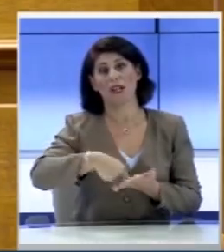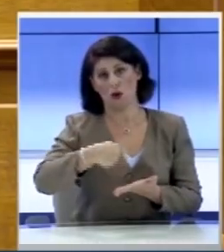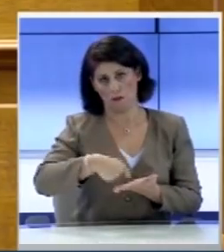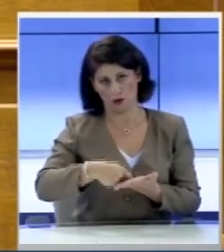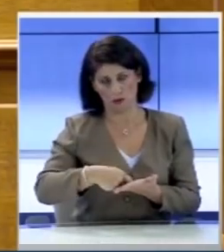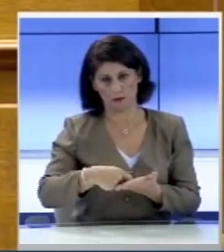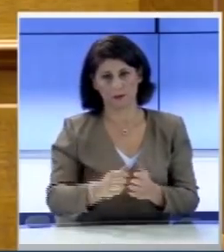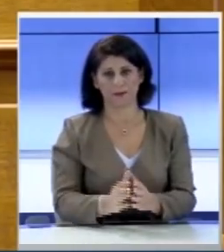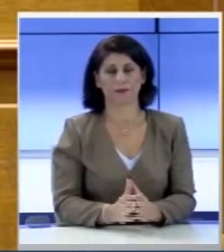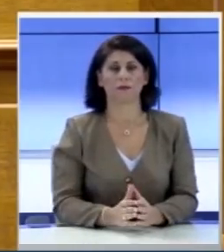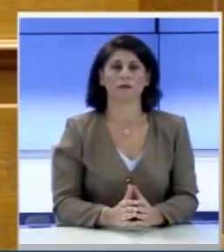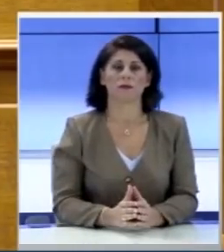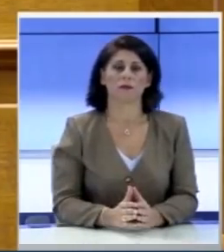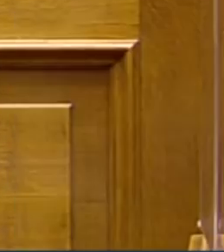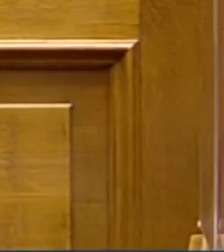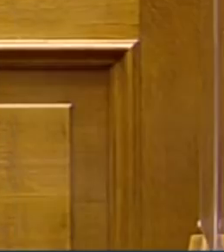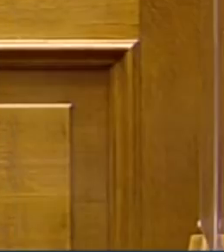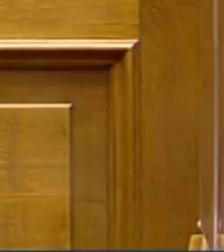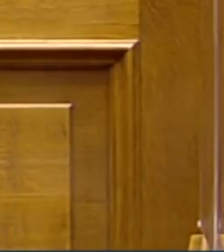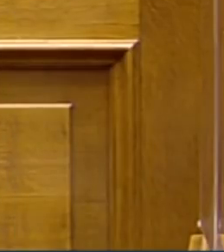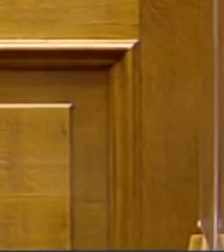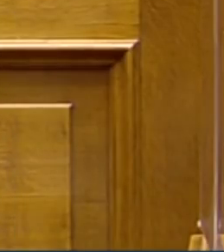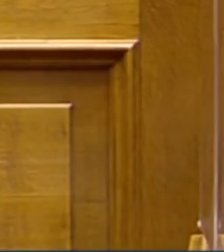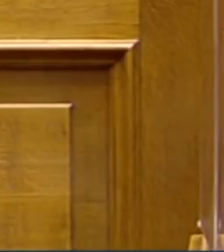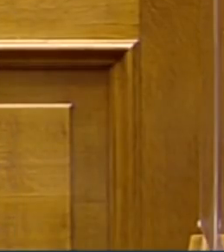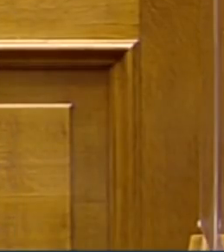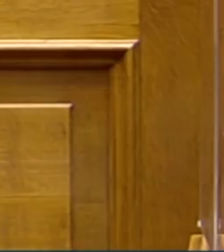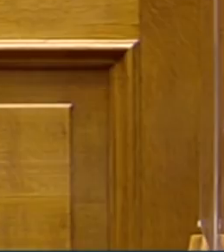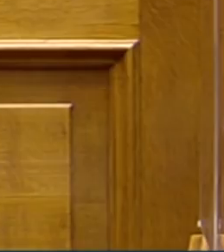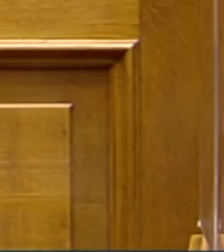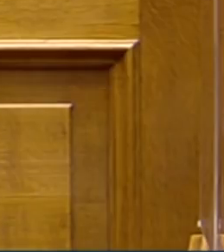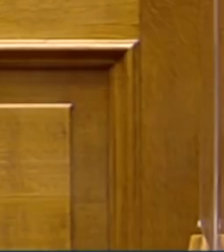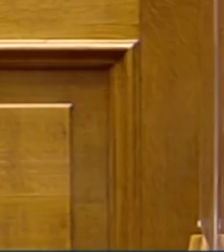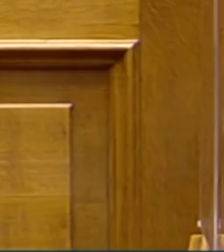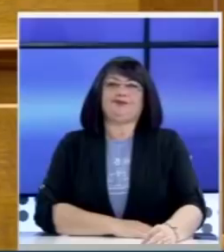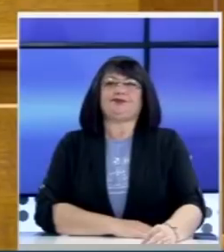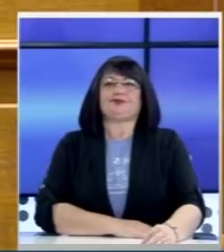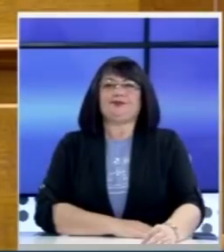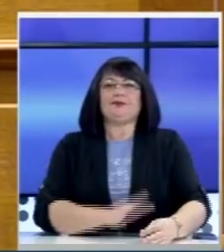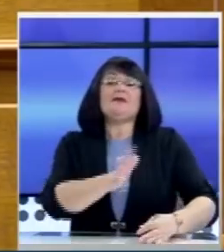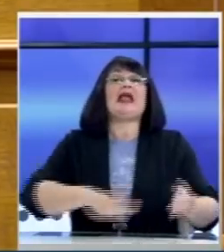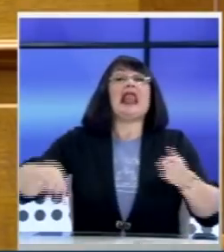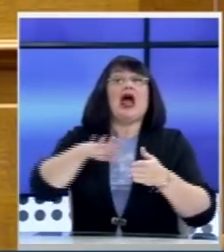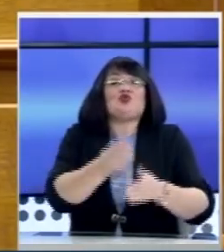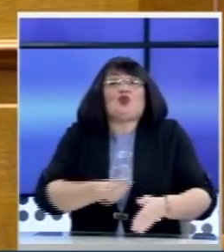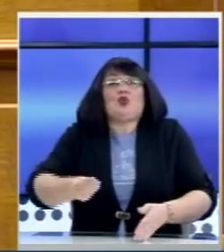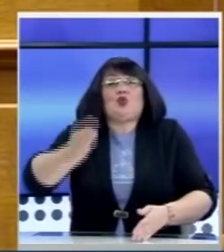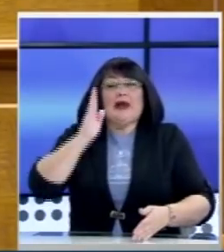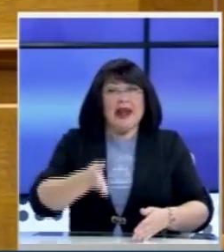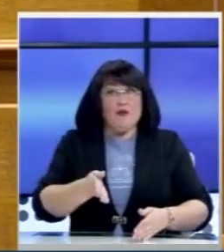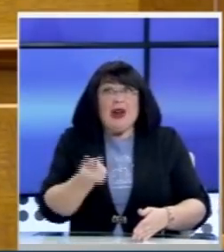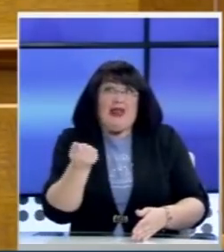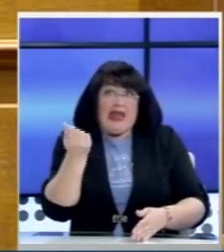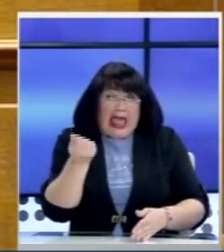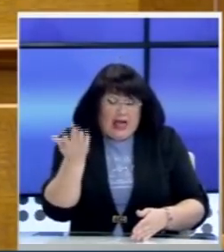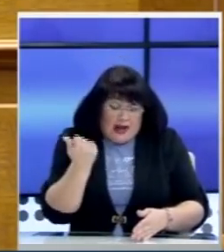πληρωμών, δηλαδή στην υποχρέωση του λαού να πληρώνει το μέγιστο δυνατό, ακόμα και από αυτό που δεν